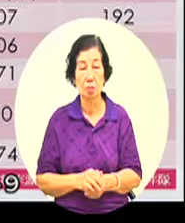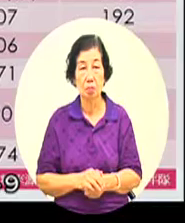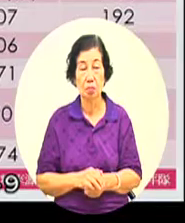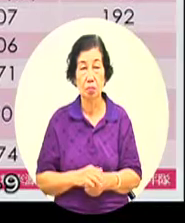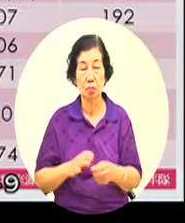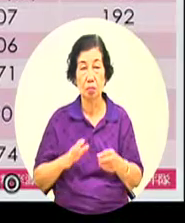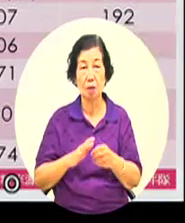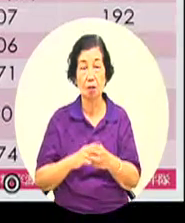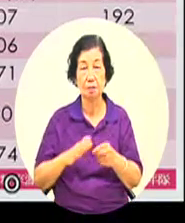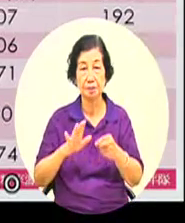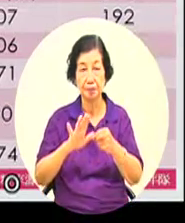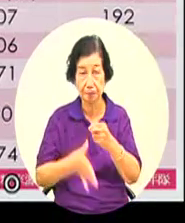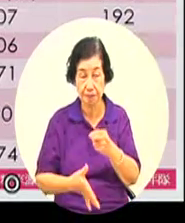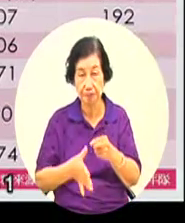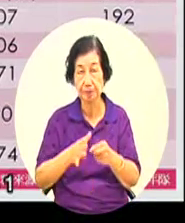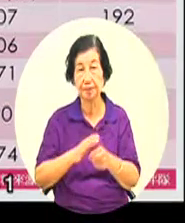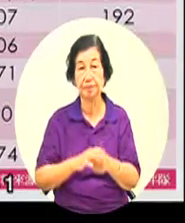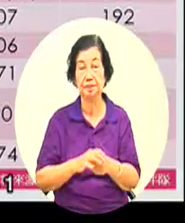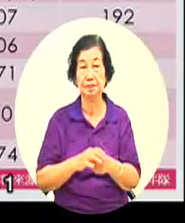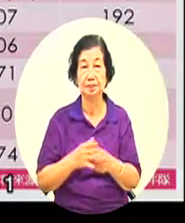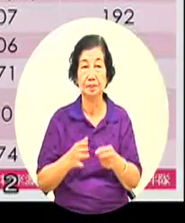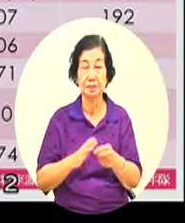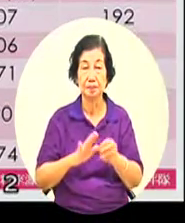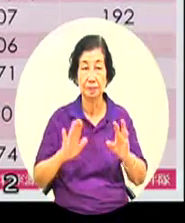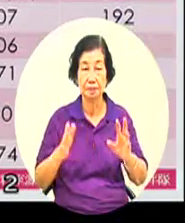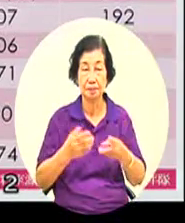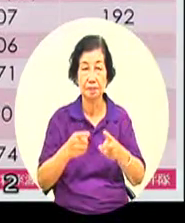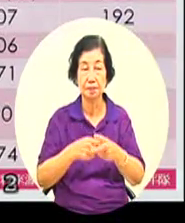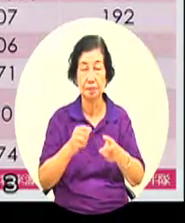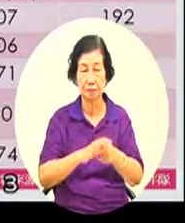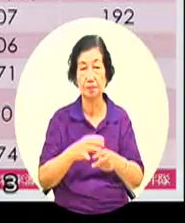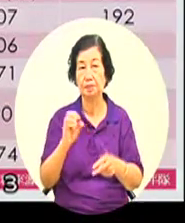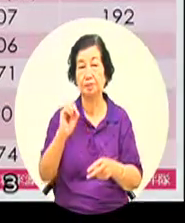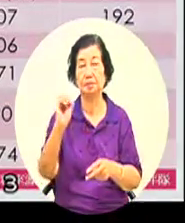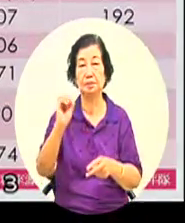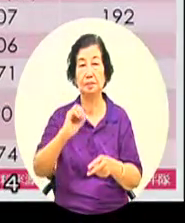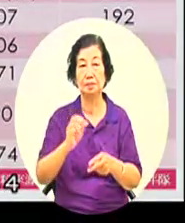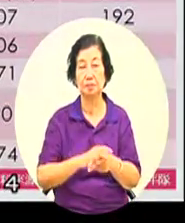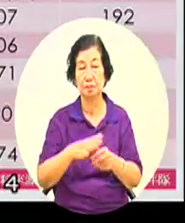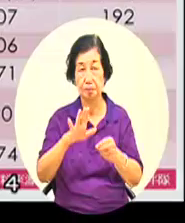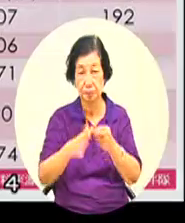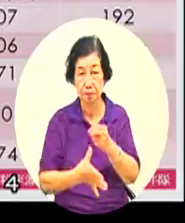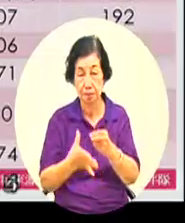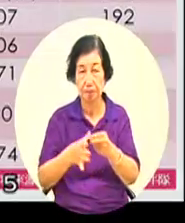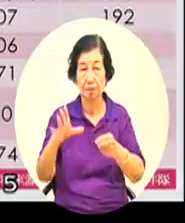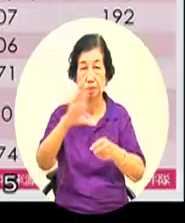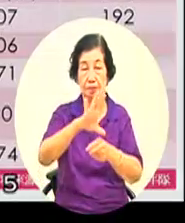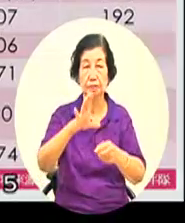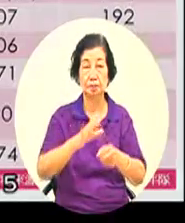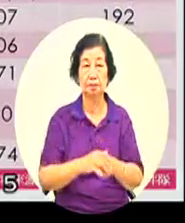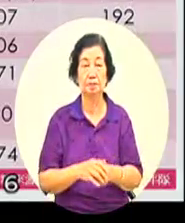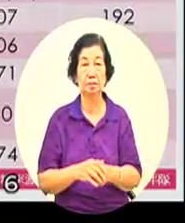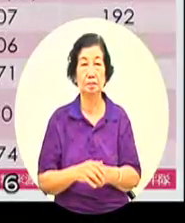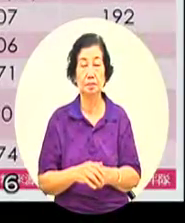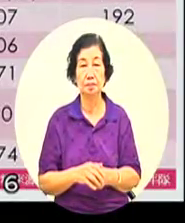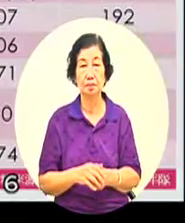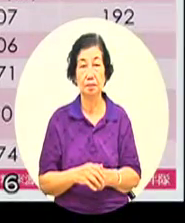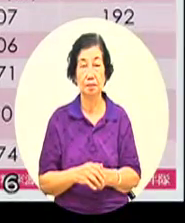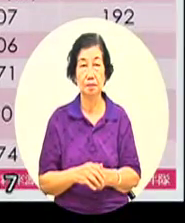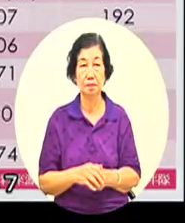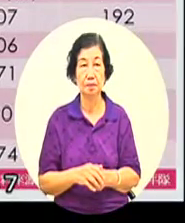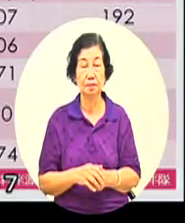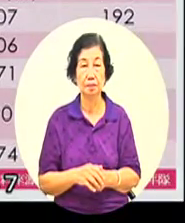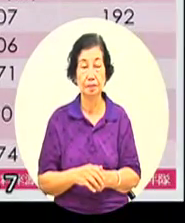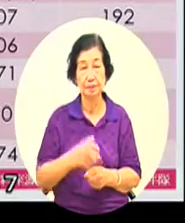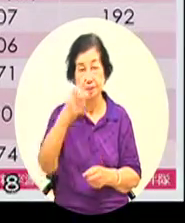中就如你说的，国小里面没有案例，国中、高中，好，然后这是警